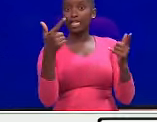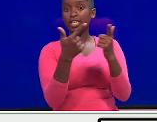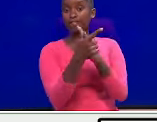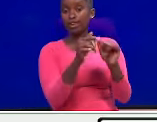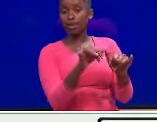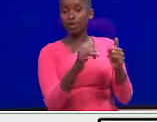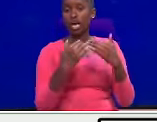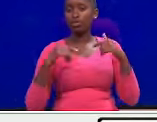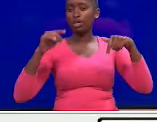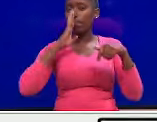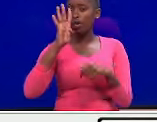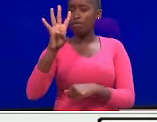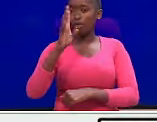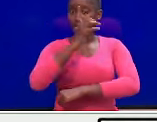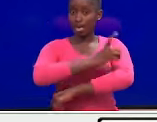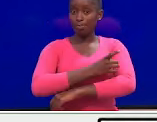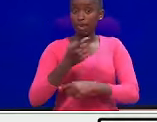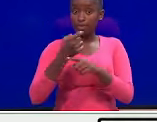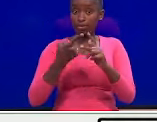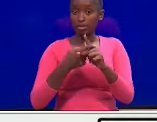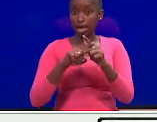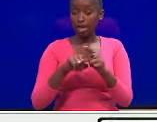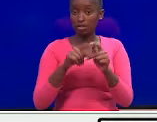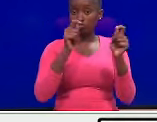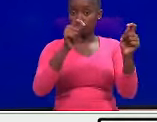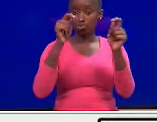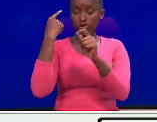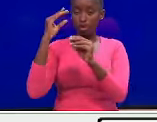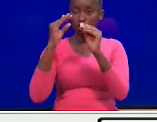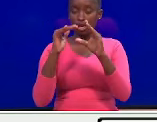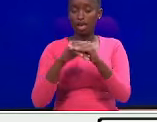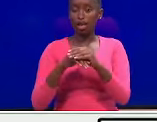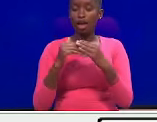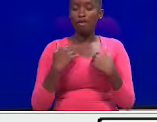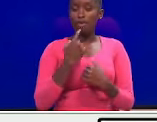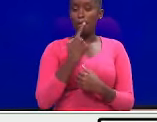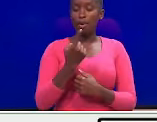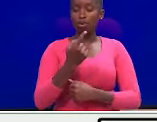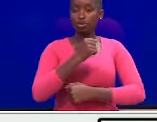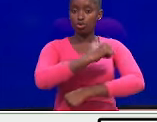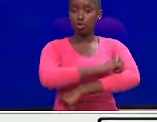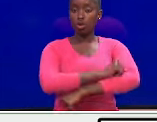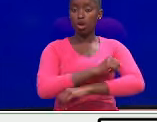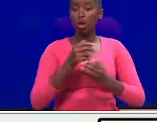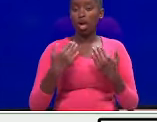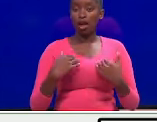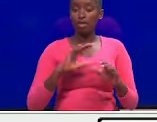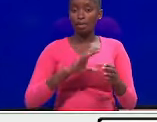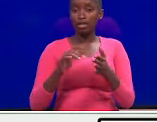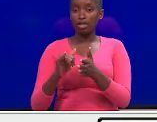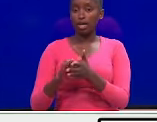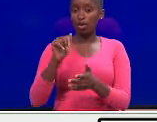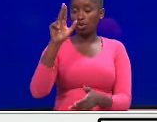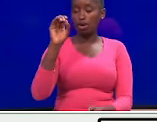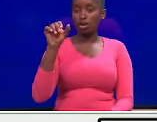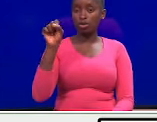ikiwa siku ya nne tangu kuanza kwa mgomo wa wahadhiri katika chuo kikuu cha Moi, chama cha wahadhiri nchini UASU